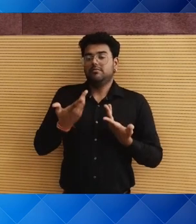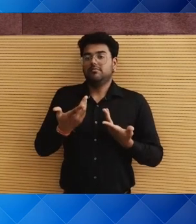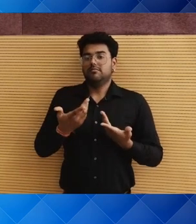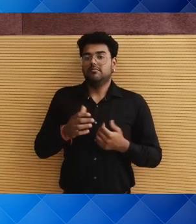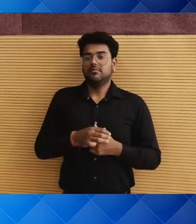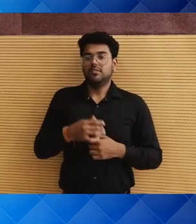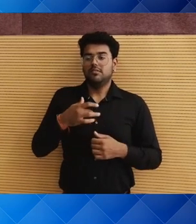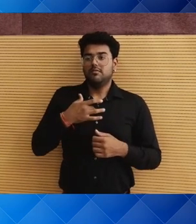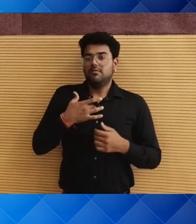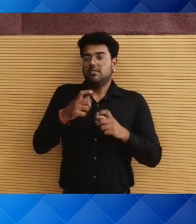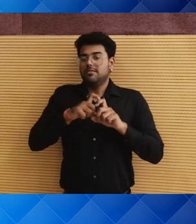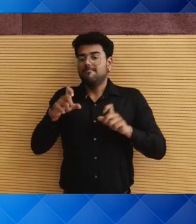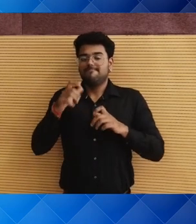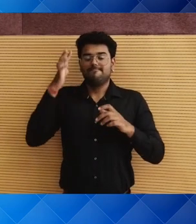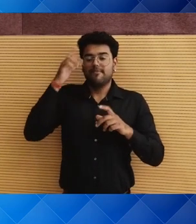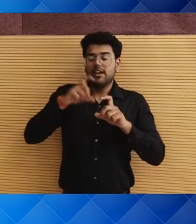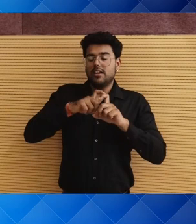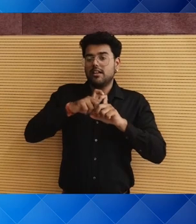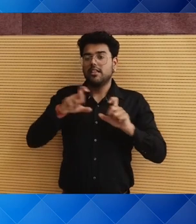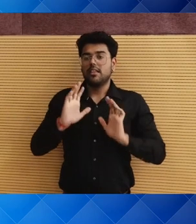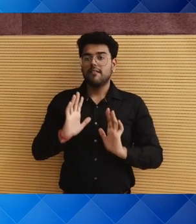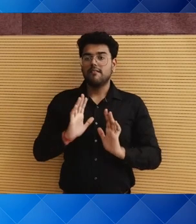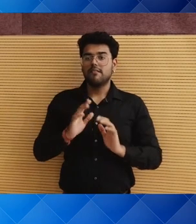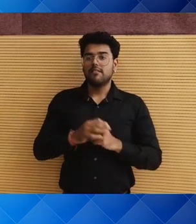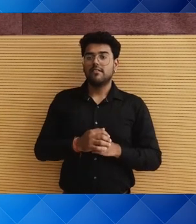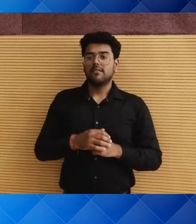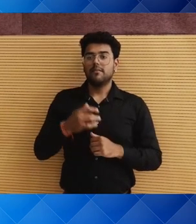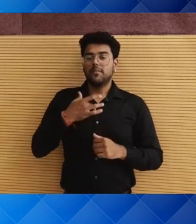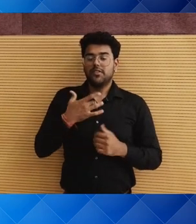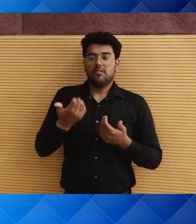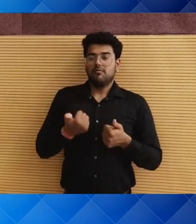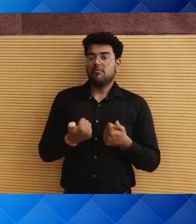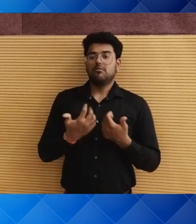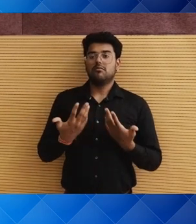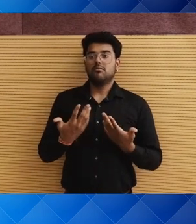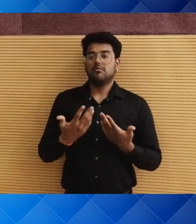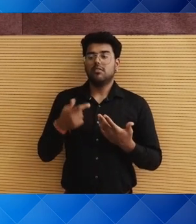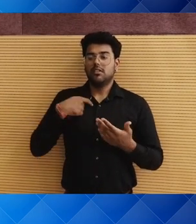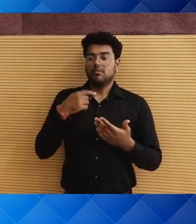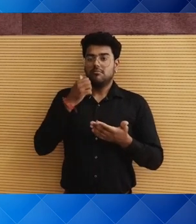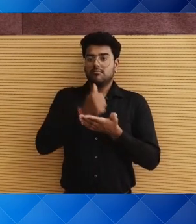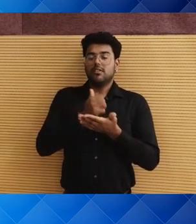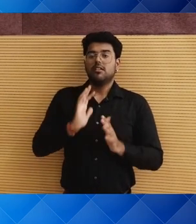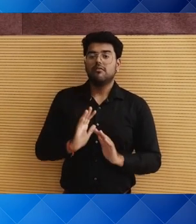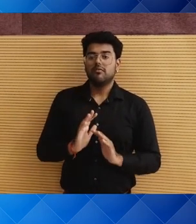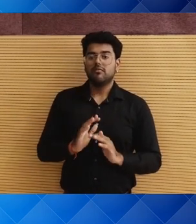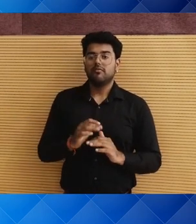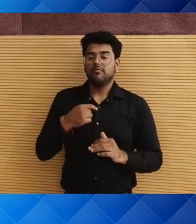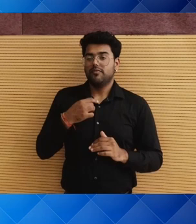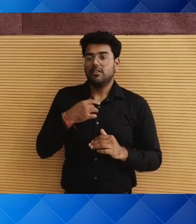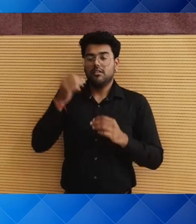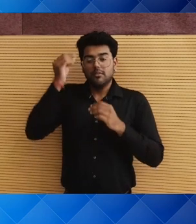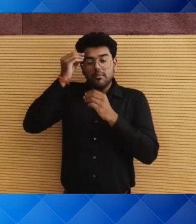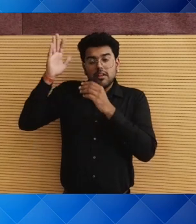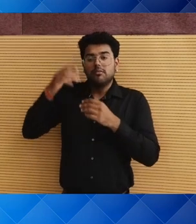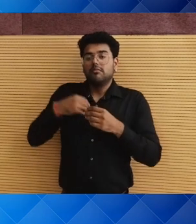और थोड़ा स्पष्टता के साथ एक उसकी समूह की एक प्रमुख स्टेक होल्डर के नाते मेरे समझ को मैं आपके